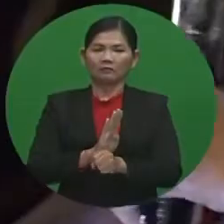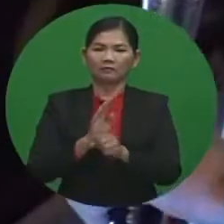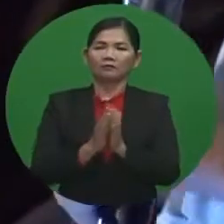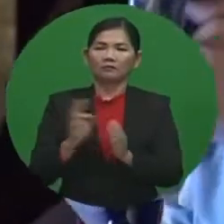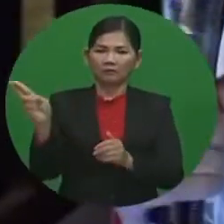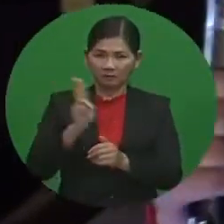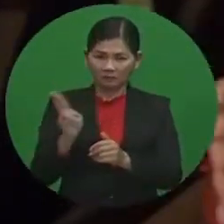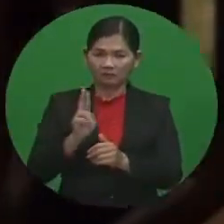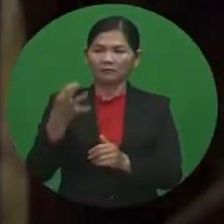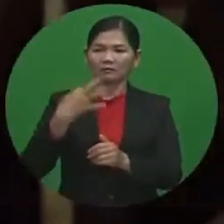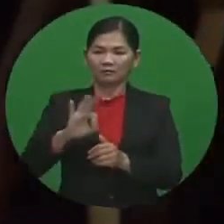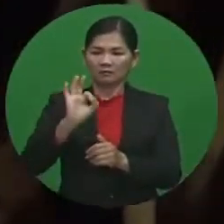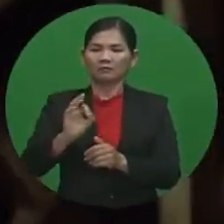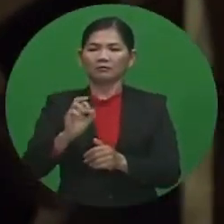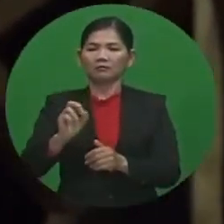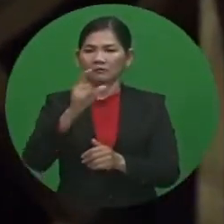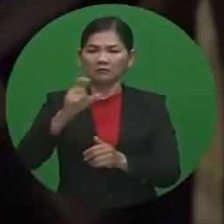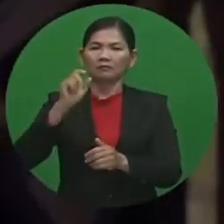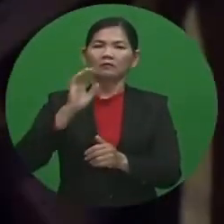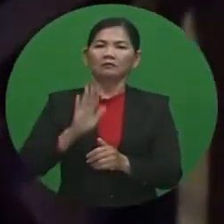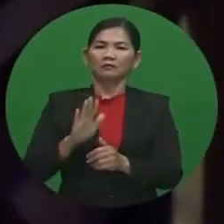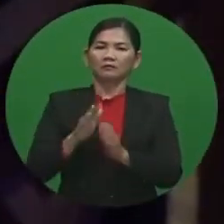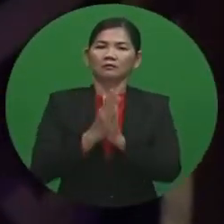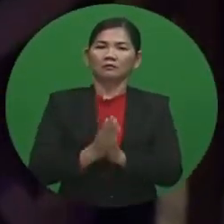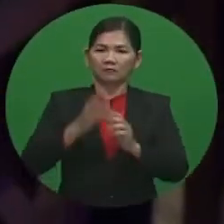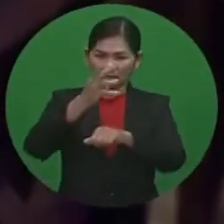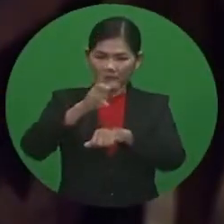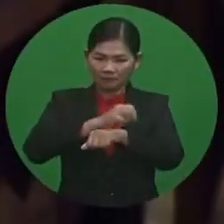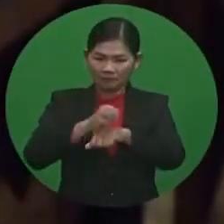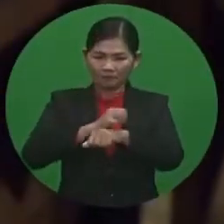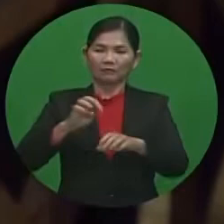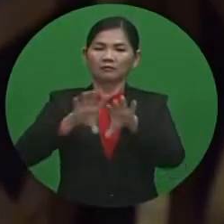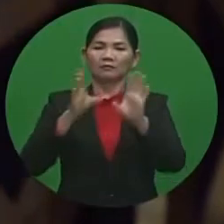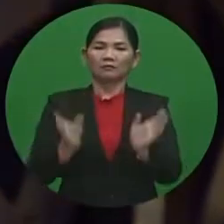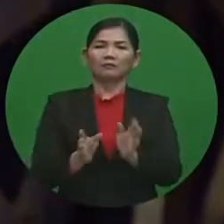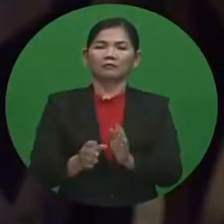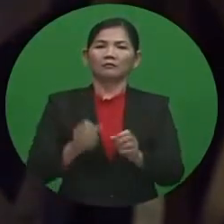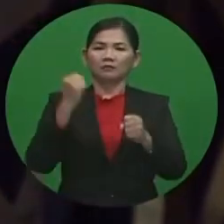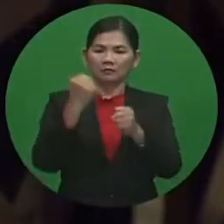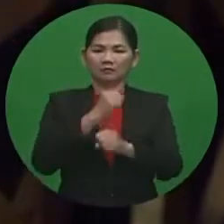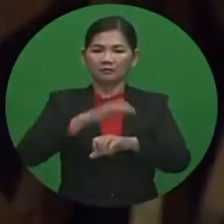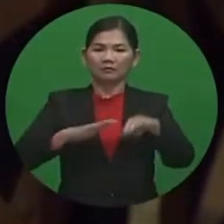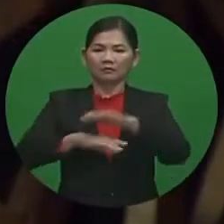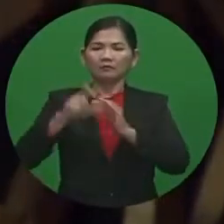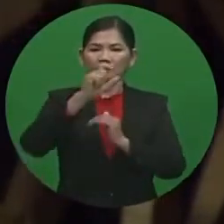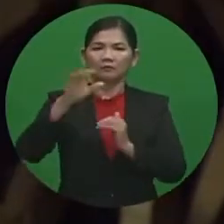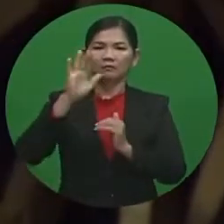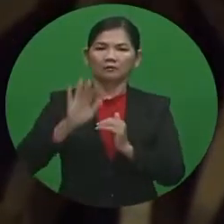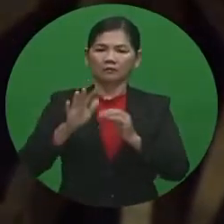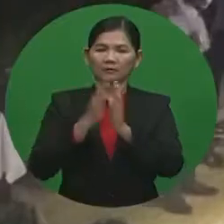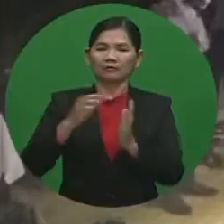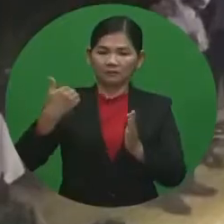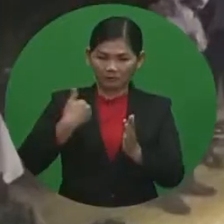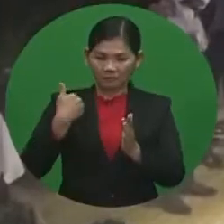សាធារណរដ្ឋបារាំងប្រចាំនៅខេត្តសៀមរាបនិងជានាយកប្រតិបត្តិរបស់ក្រុមហ៊ុនសិប្បករអង្គរហើយក្នុងនា